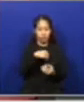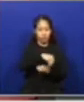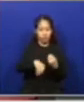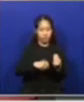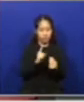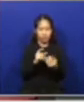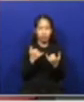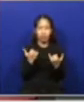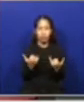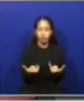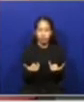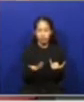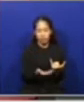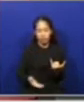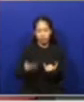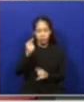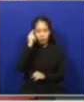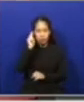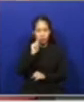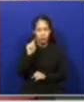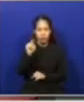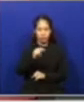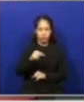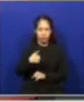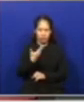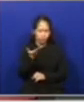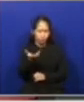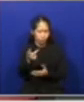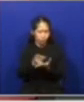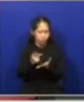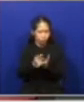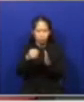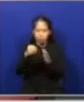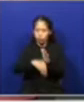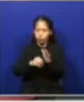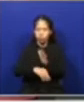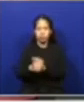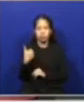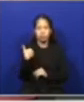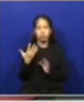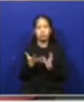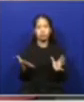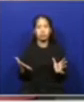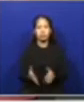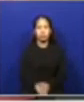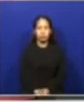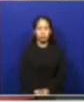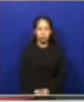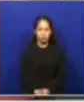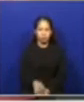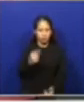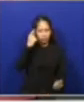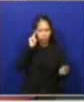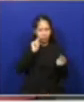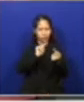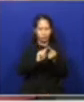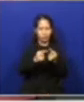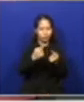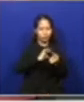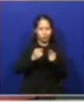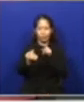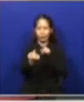คิดว่าเปอร์เซ็นต์ที่เขาจะถูกปฏิเสธมีมากขนาดไหนเจตนารมณ์มันสวนทางกันชัดเจ